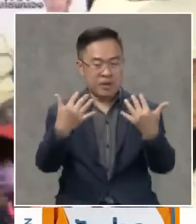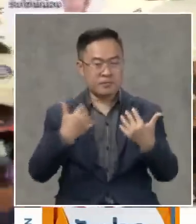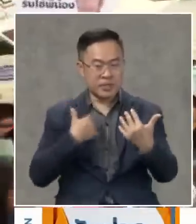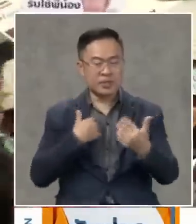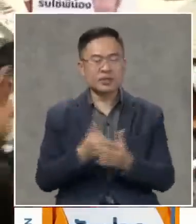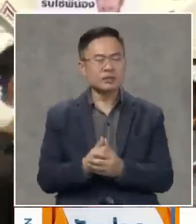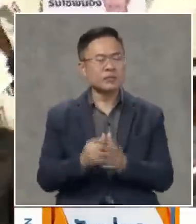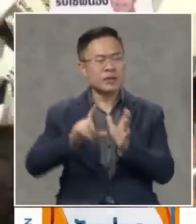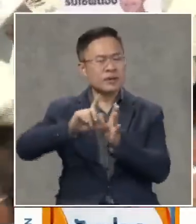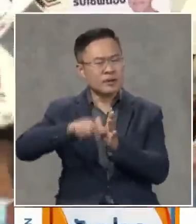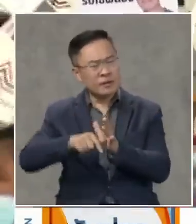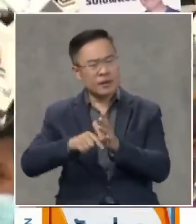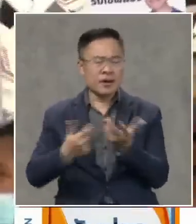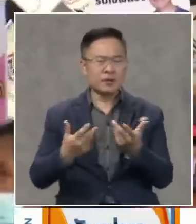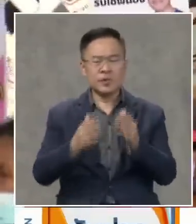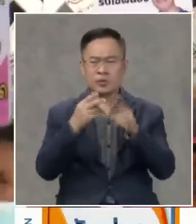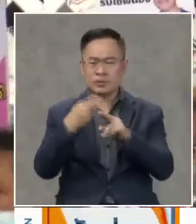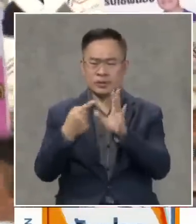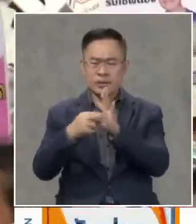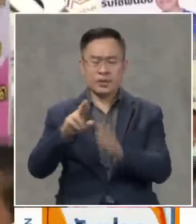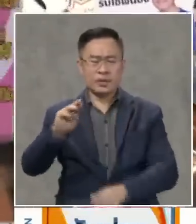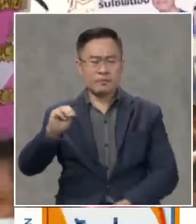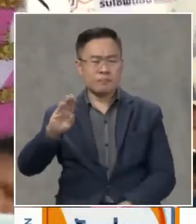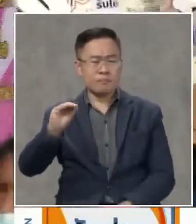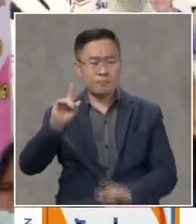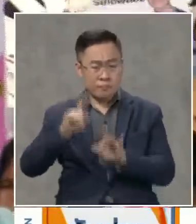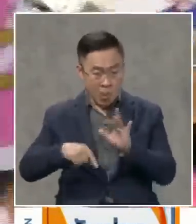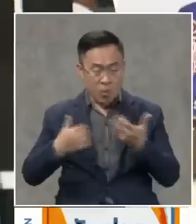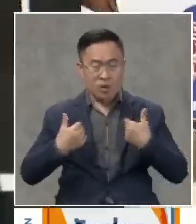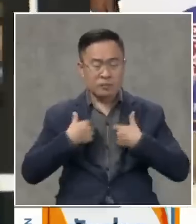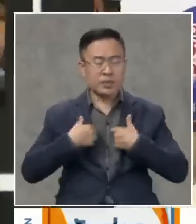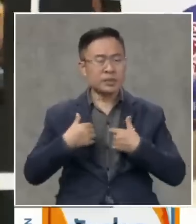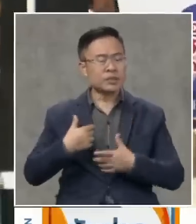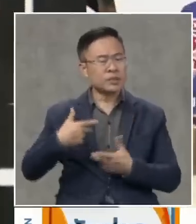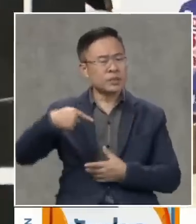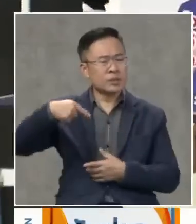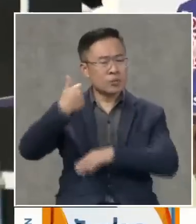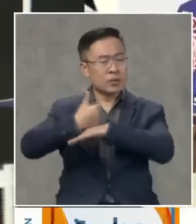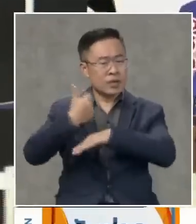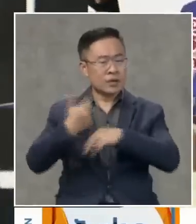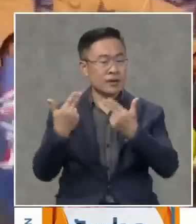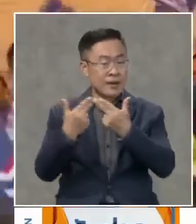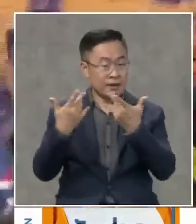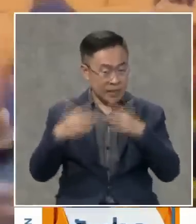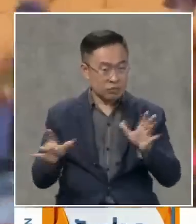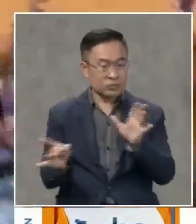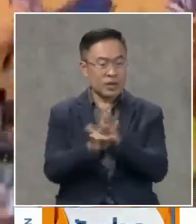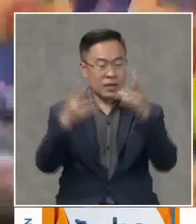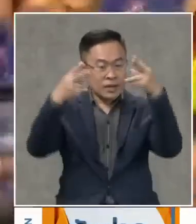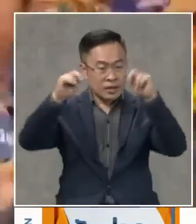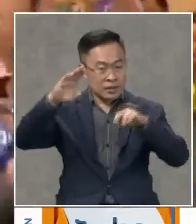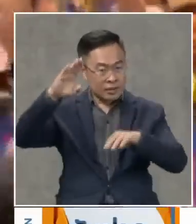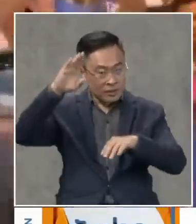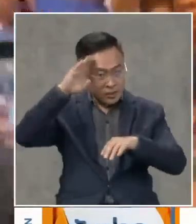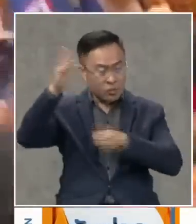นัทพร้อมพันธ์จะมีคุณแรมโบ้จะมีหัวหน้าพรรคคุณพีรพันธ์แล้วปิดท้ายกันที่นายกลุงตู่นะคะกำหนดการเนี่ยเวทีปราศั